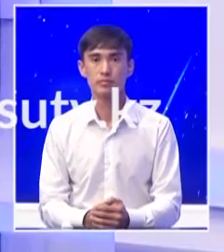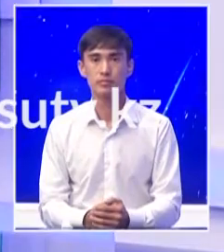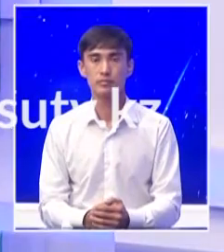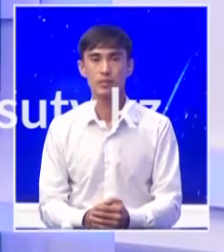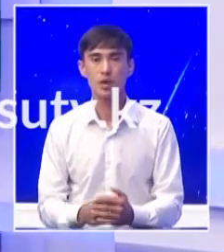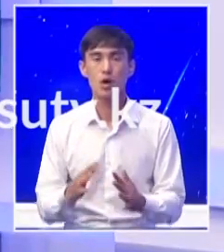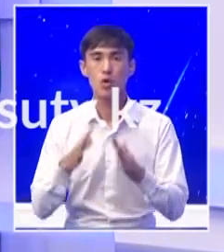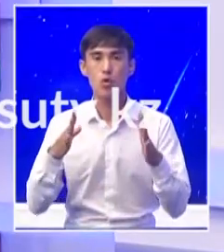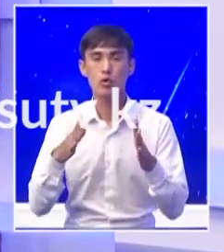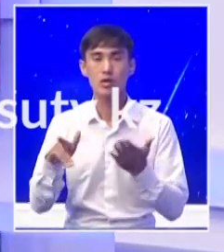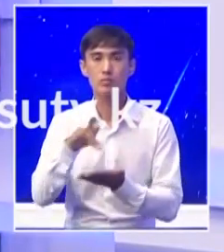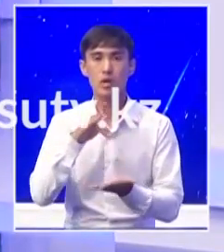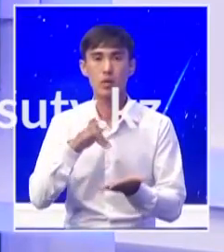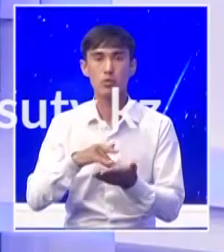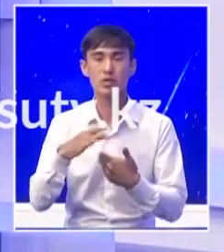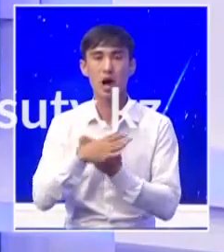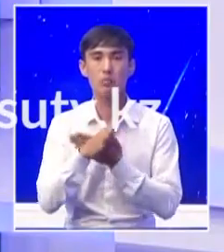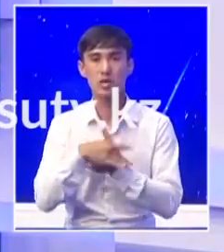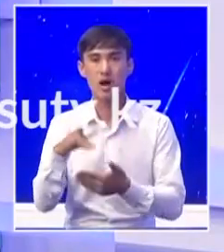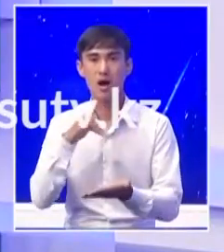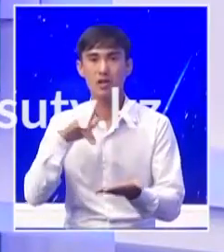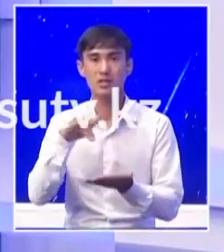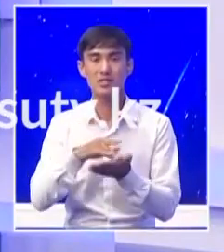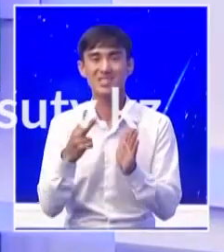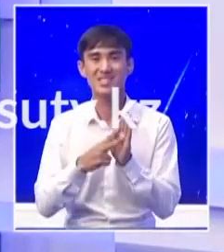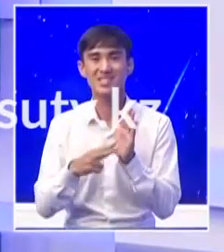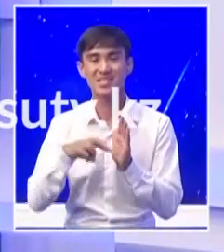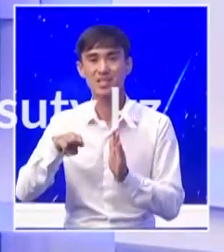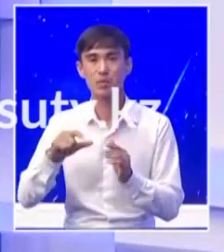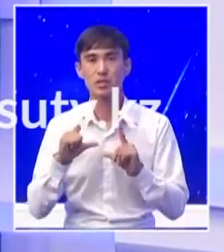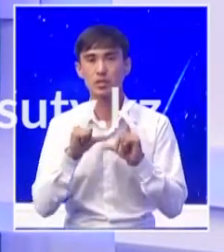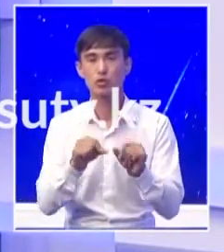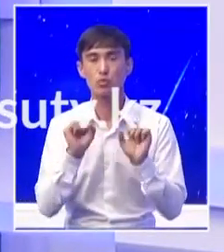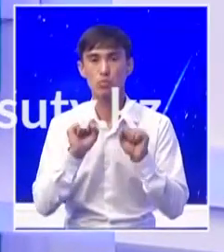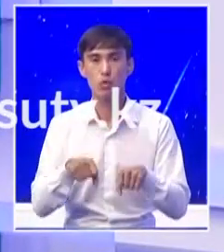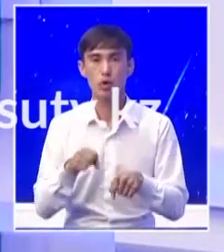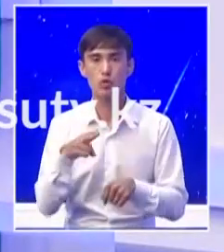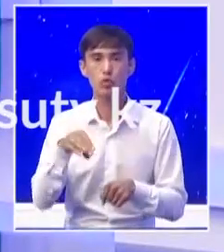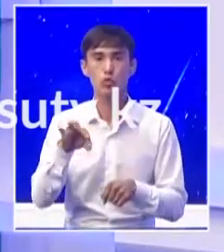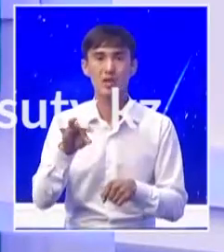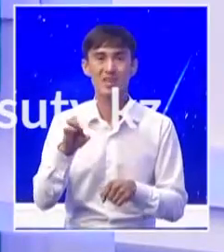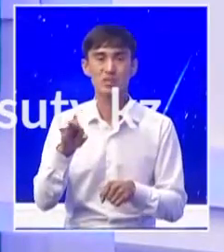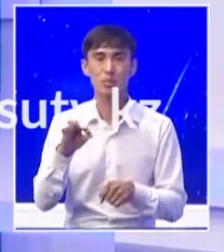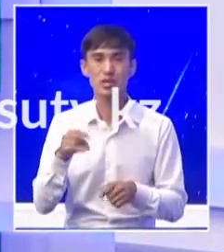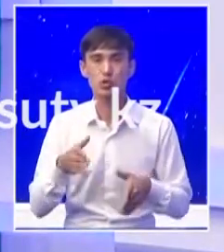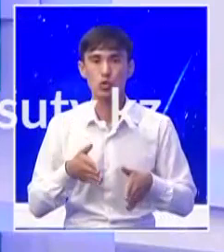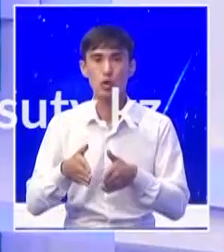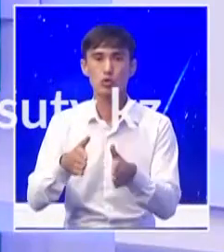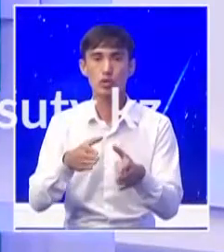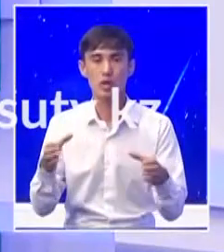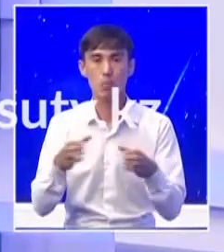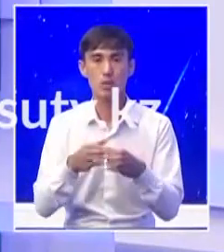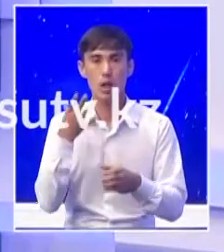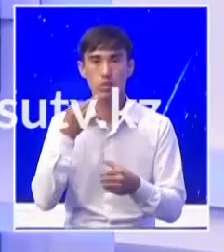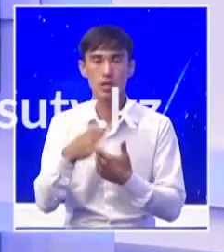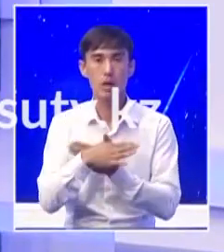Енді үлкен мегаполистен Қапшағай қаласына 80 теңгемен жетуге болады. Тран-экспресс жолаушылар компаниясы Алматы Қапшағай